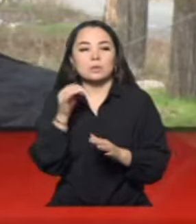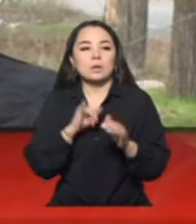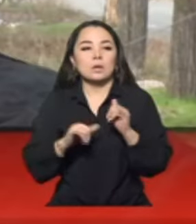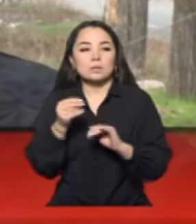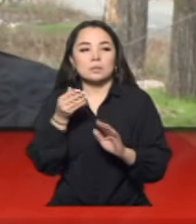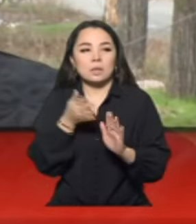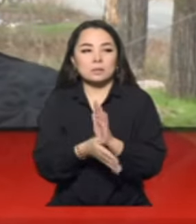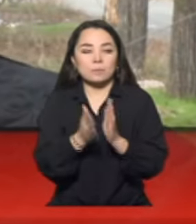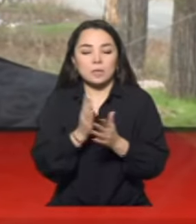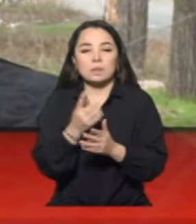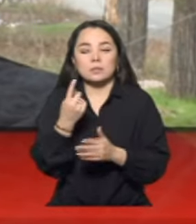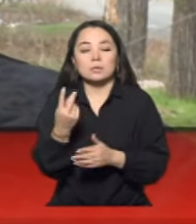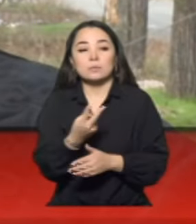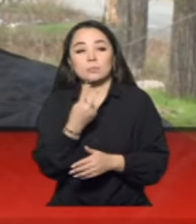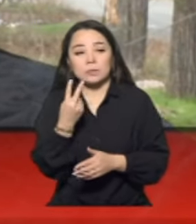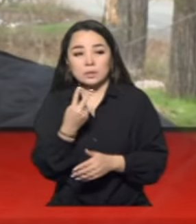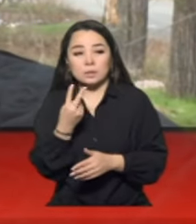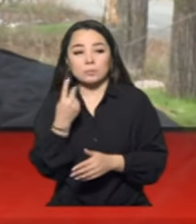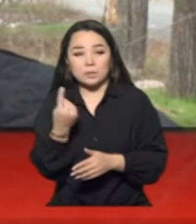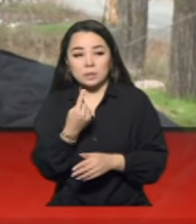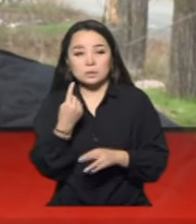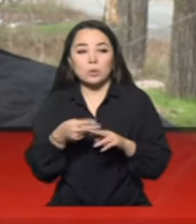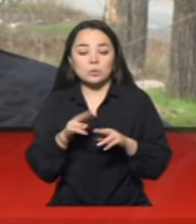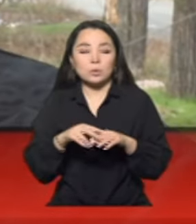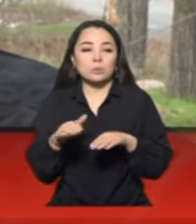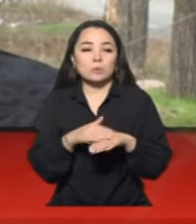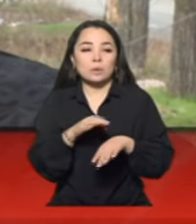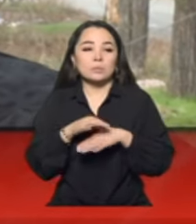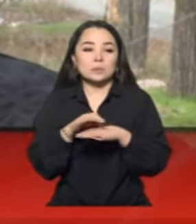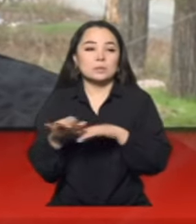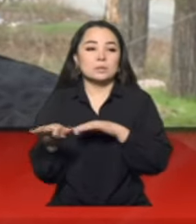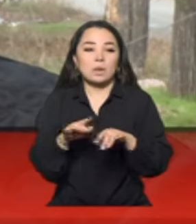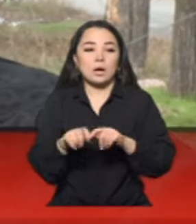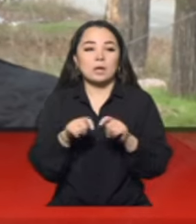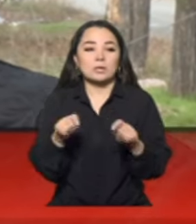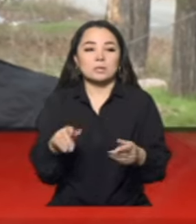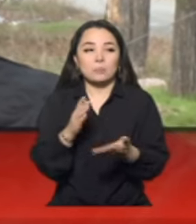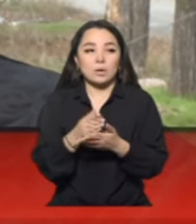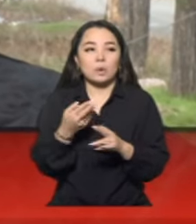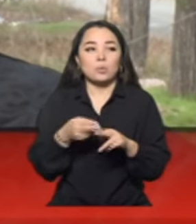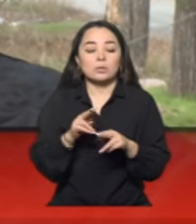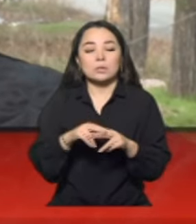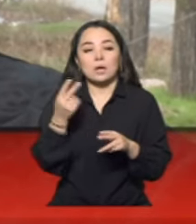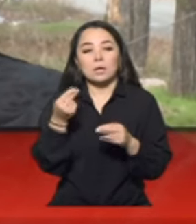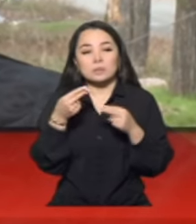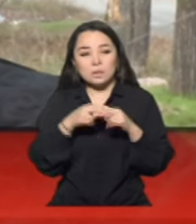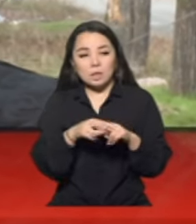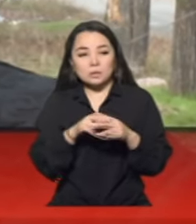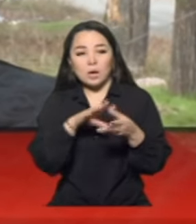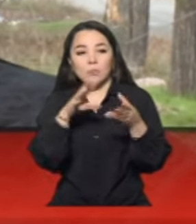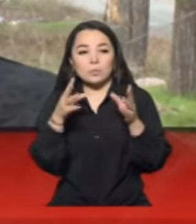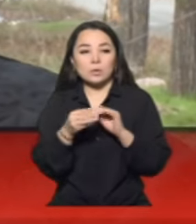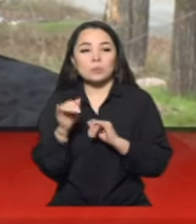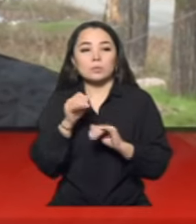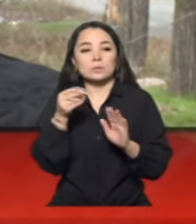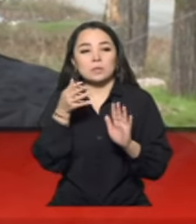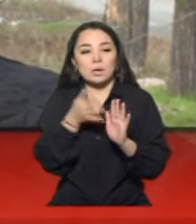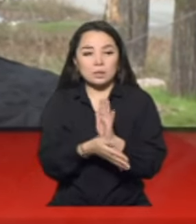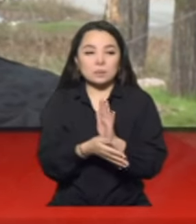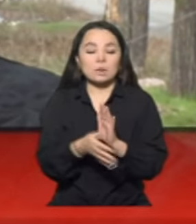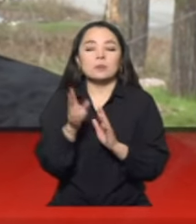қайда? Қазір екінің бірі осындай қайырымдылық қор ашады. Оның ақшасының, оған түсіп атқан дүниелердің қайда кетіп